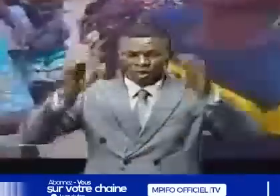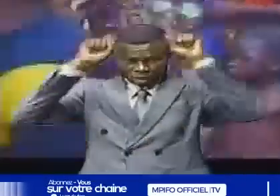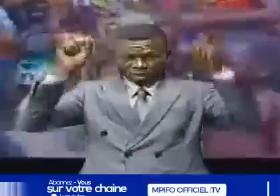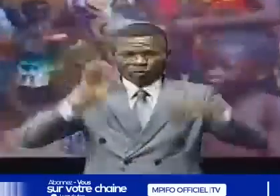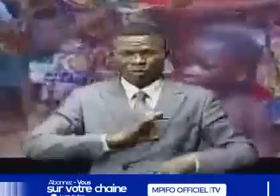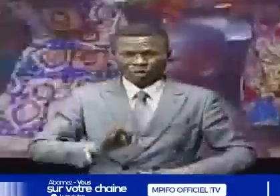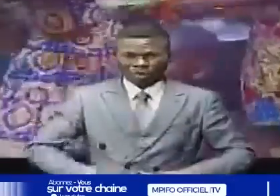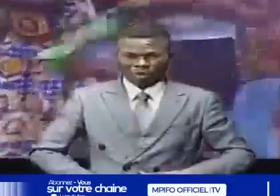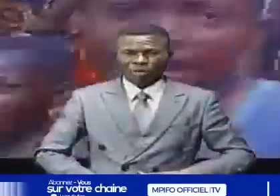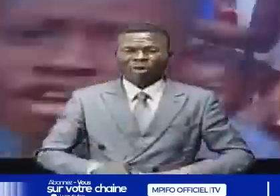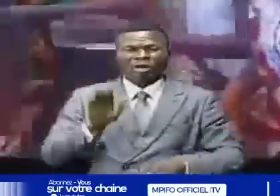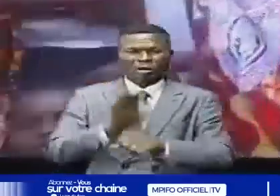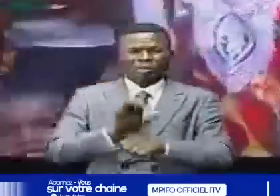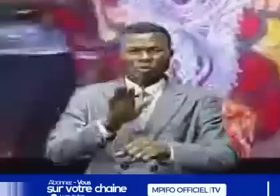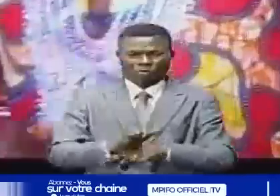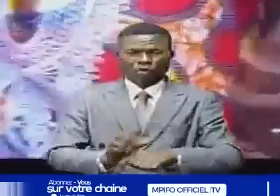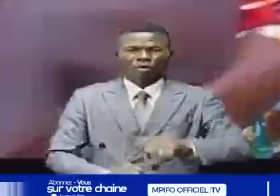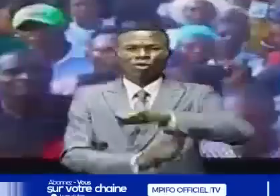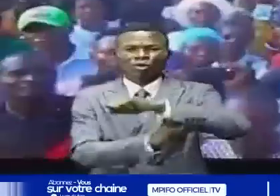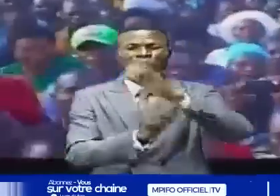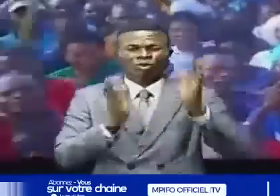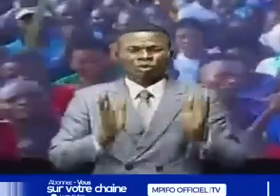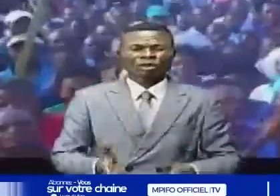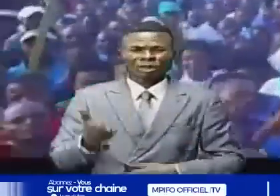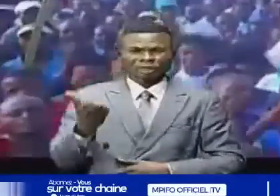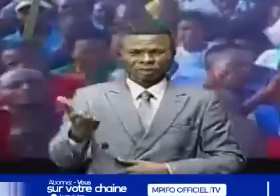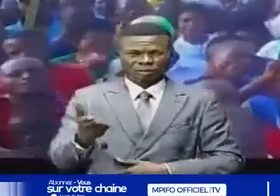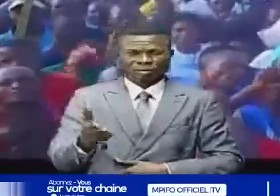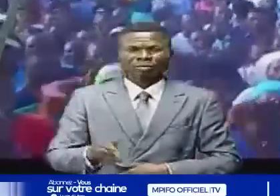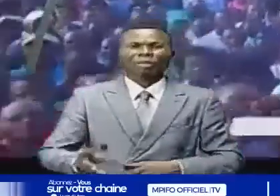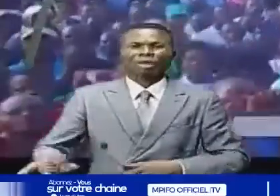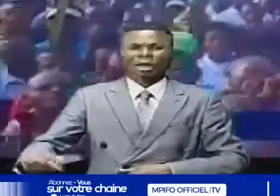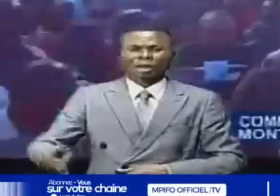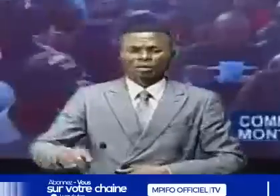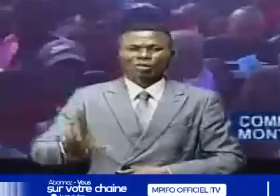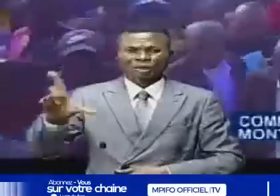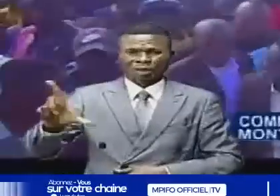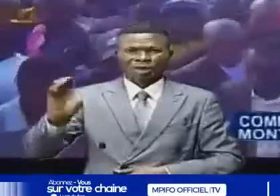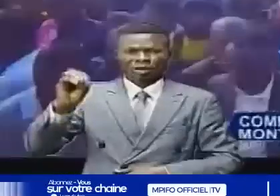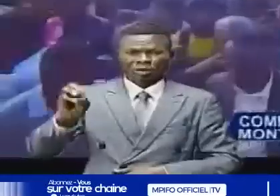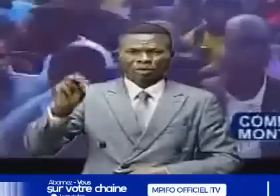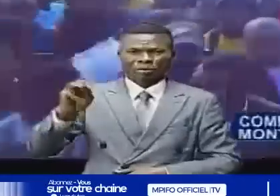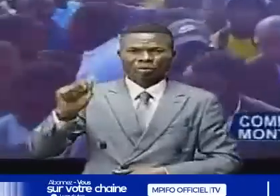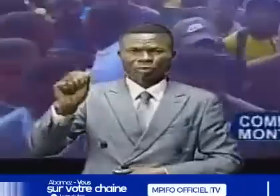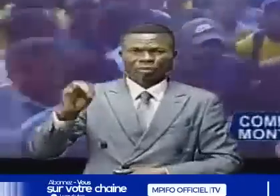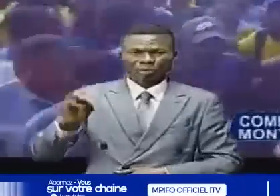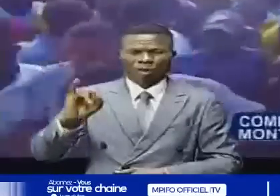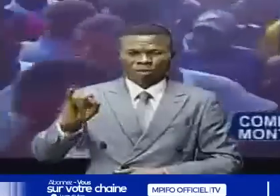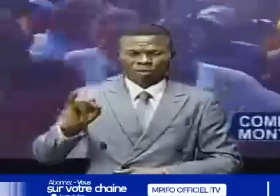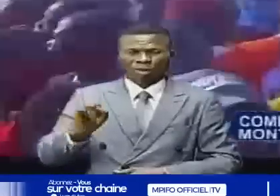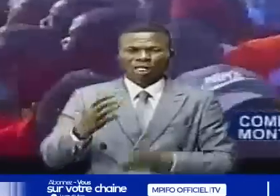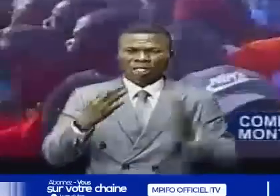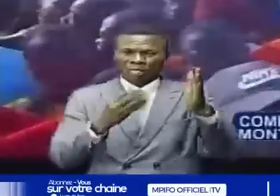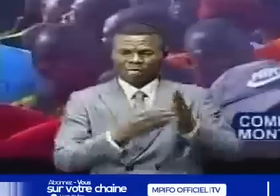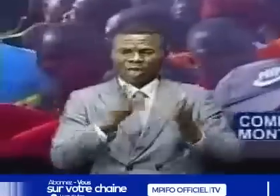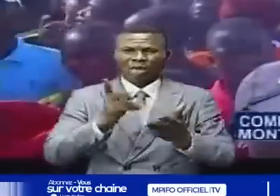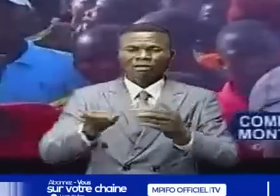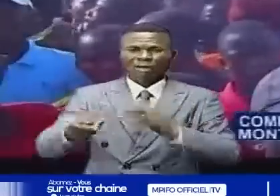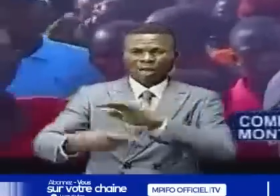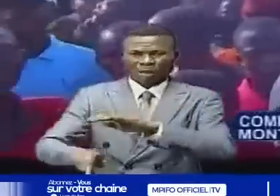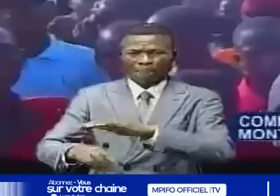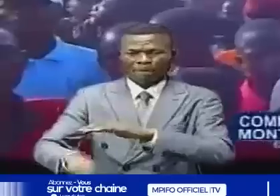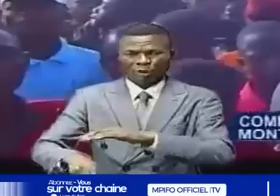est soutenu par les Lomamiens et Lomamiennes. La Lomami est parmi les 9 provinces de la RDC qui font partie de la deuxième